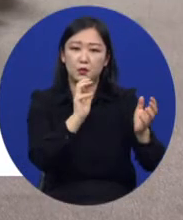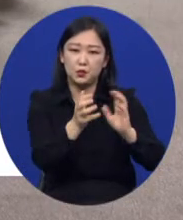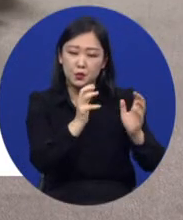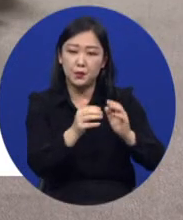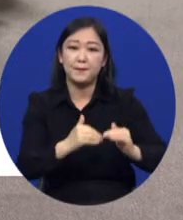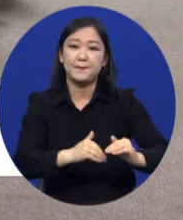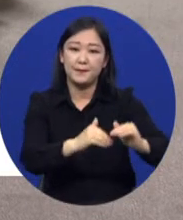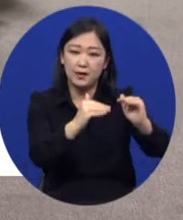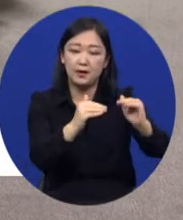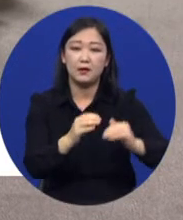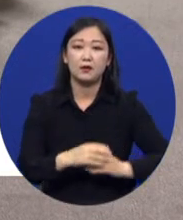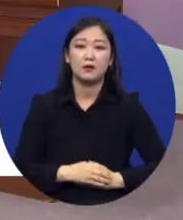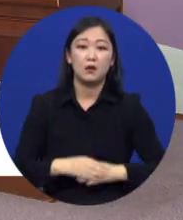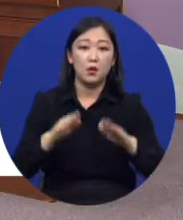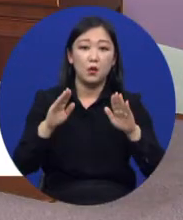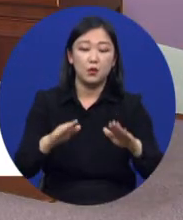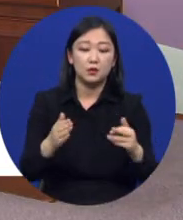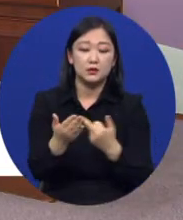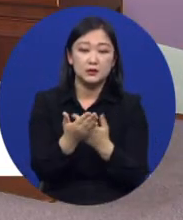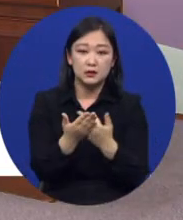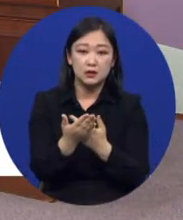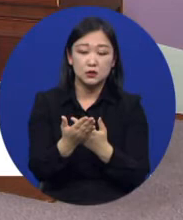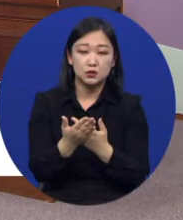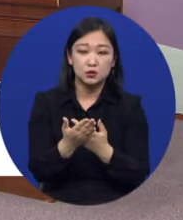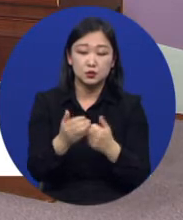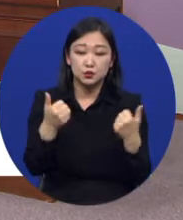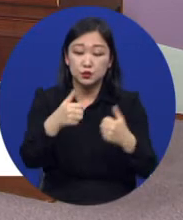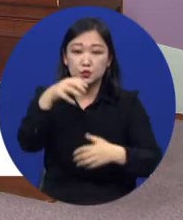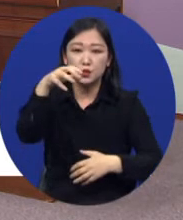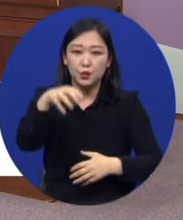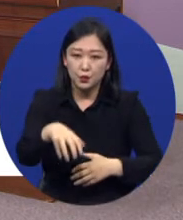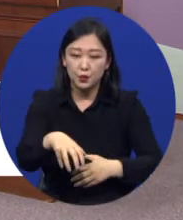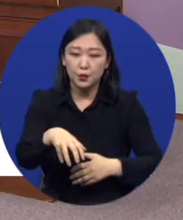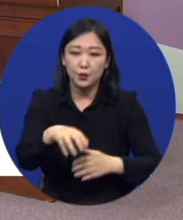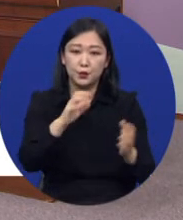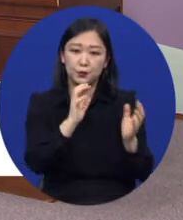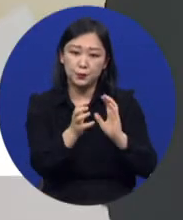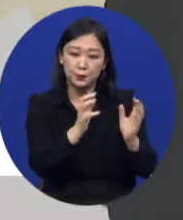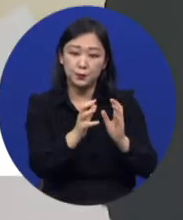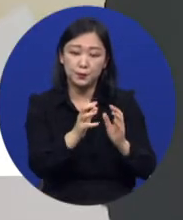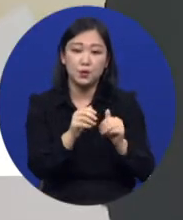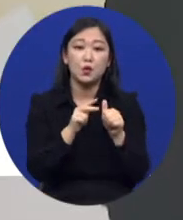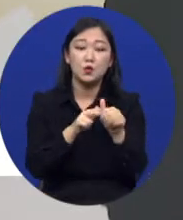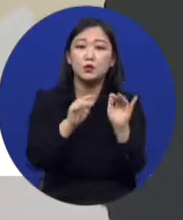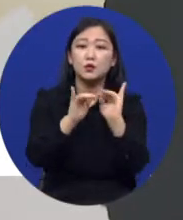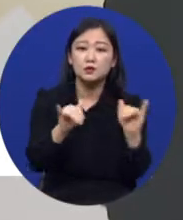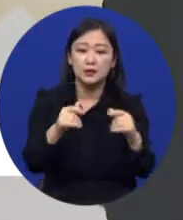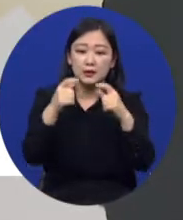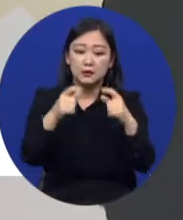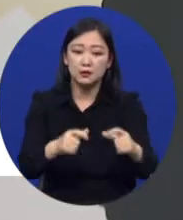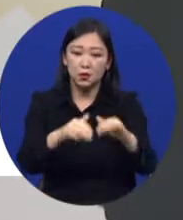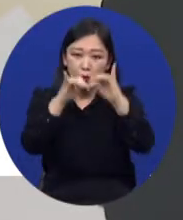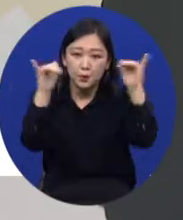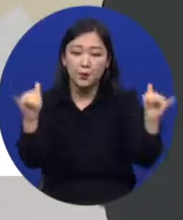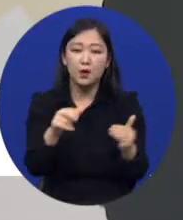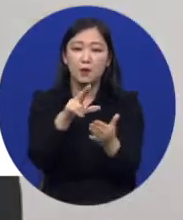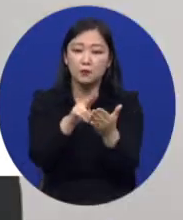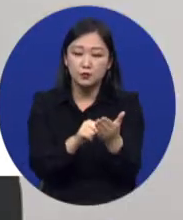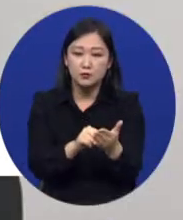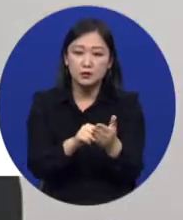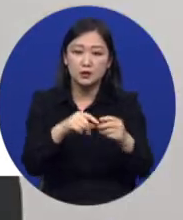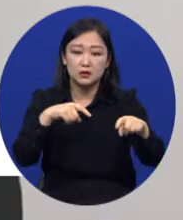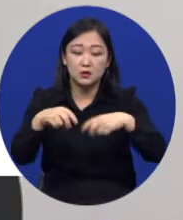열었습니다 와 전용 오늘 제주 상공회의소에서 개최된 토론에서 후보자들의 지역사회 현황과 정책 에 대한 견해를